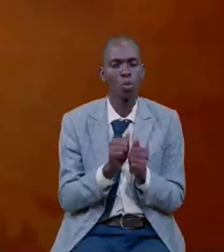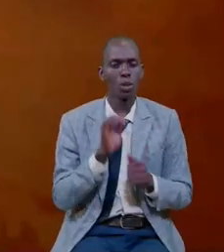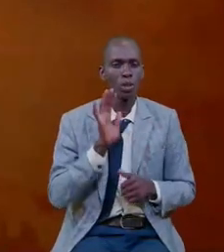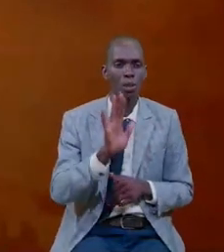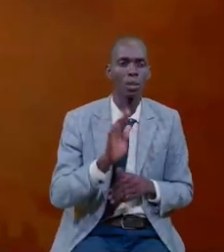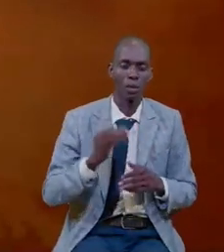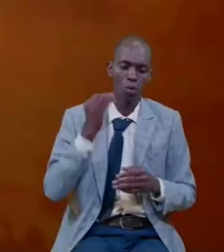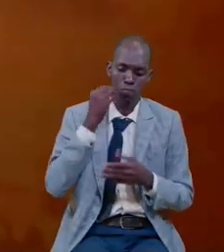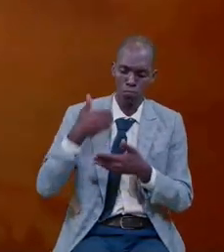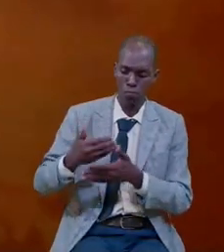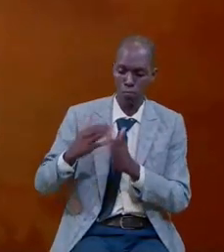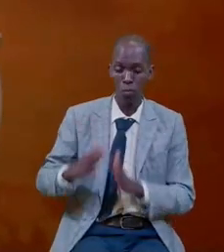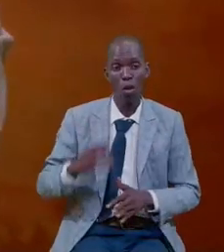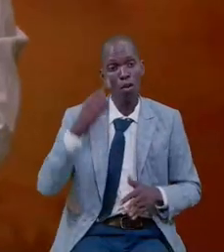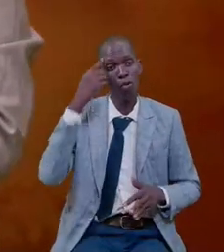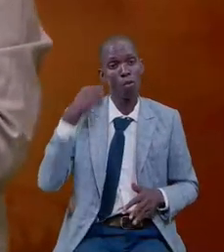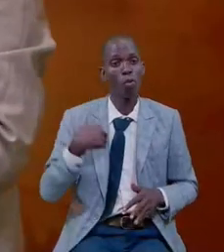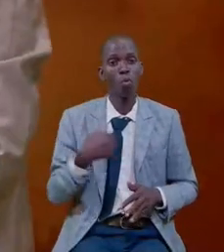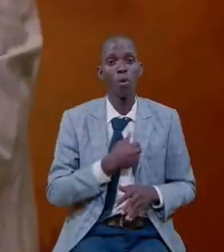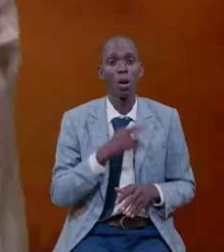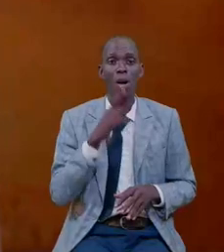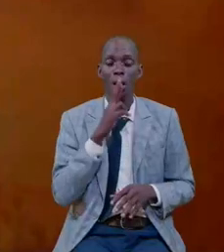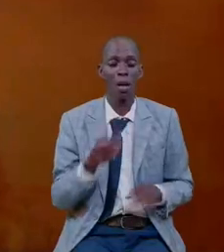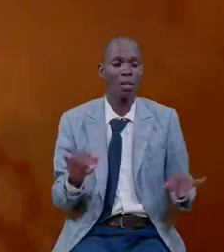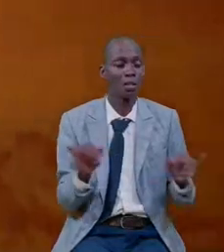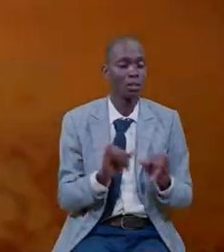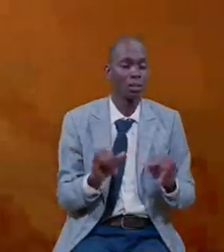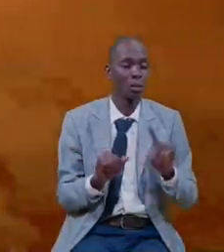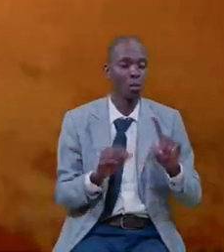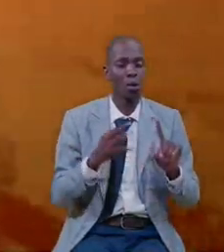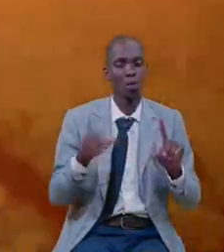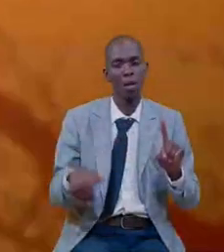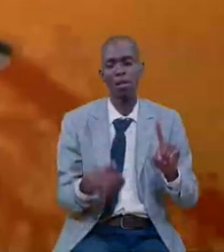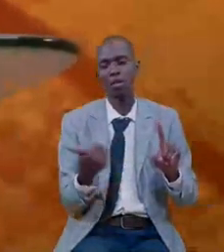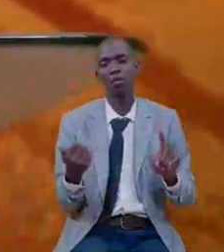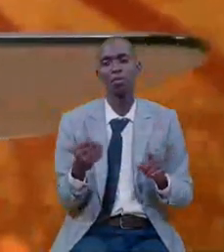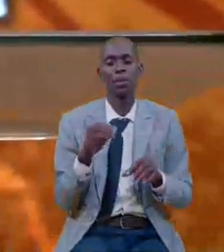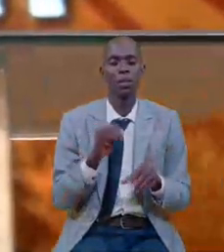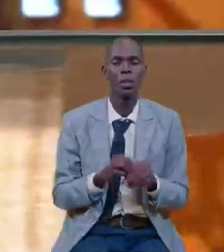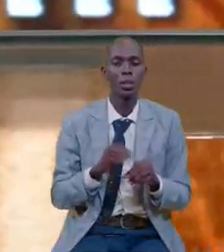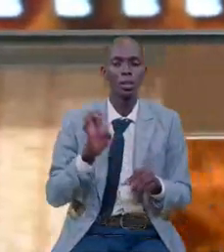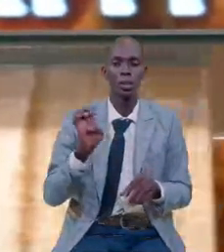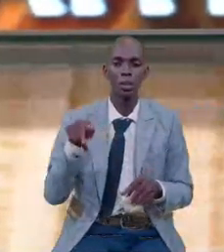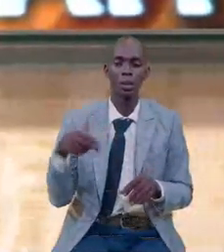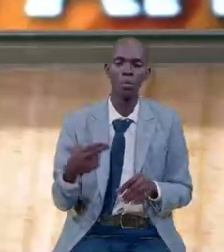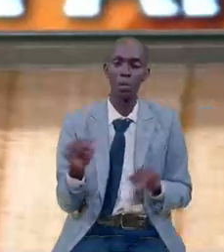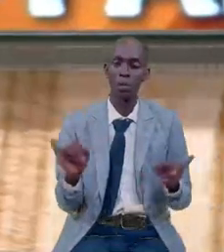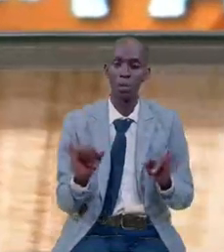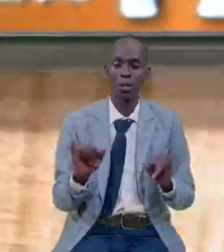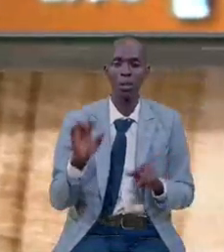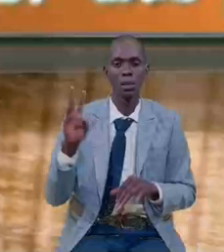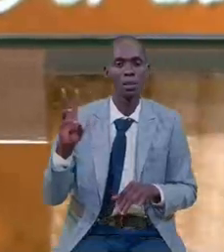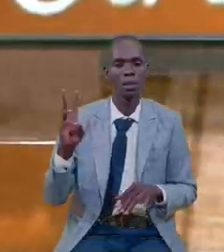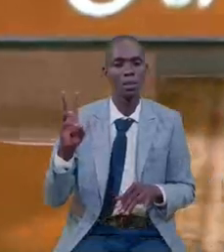Renoncez aux mensonges et que chacun de vous parle selon la vérité à son prochain, car nous sommes membres les uns des autres. Éphésiens